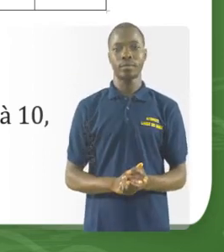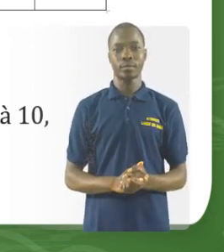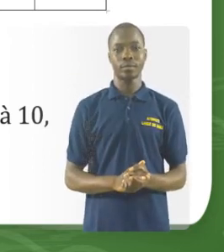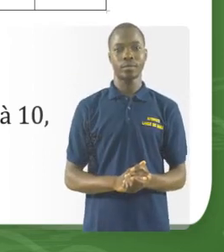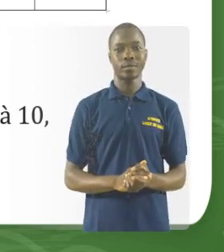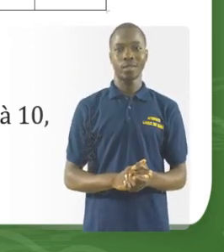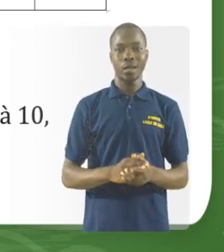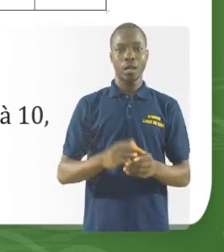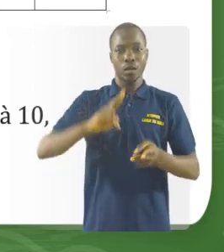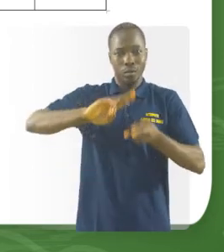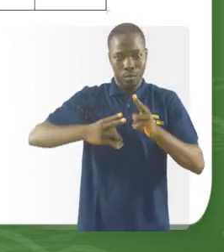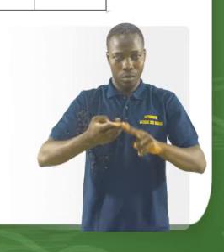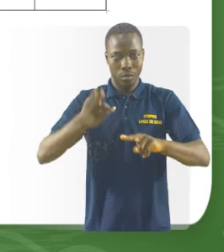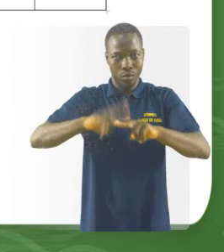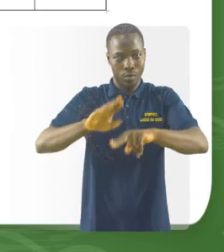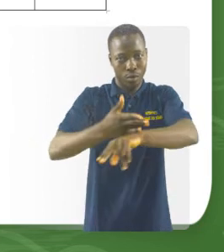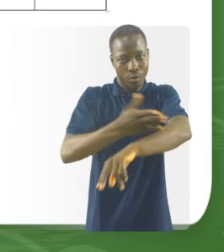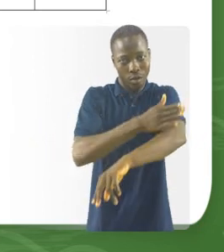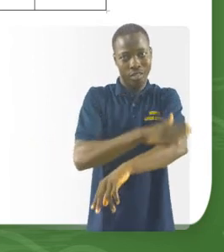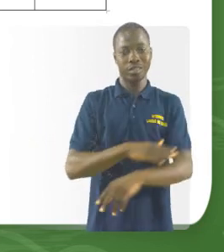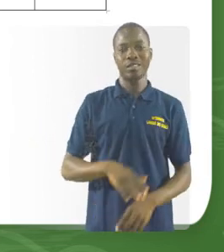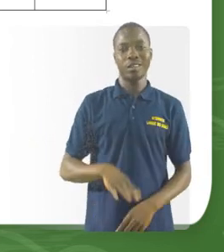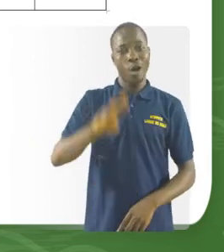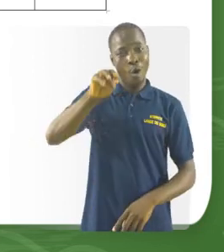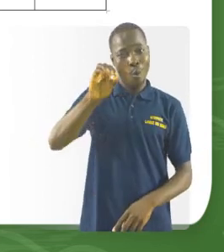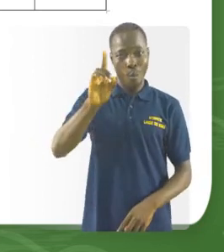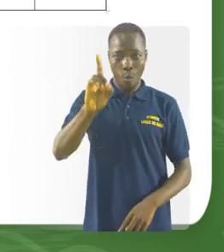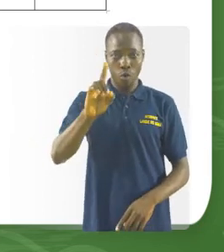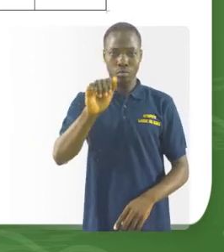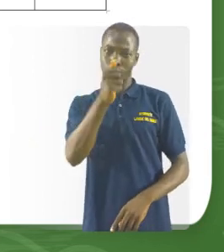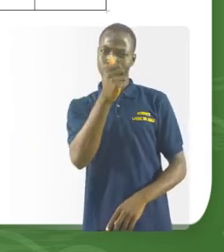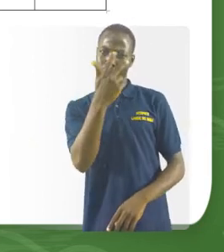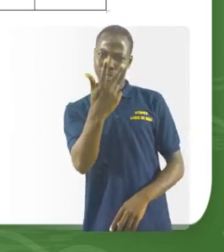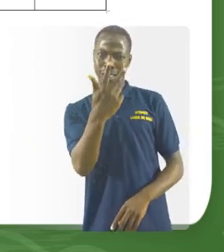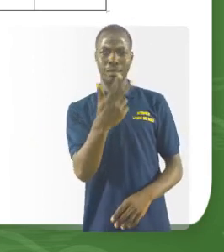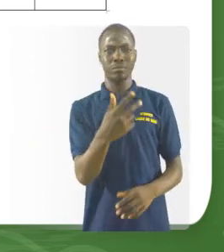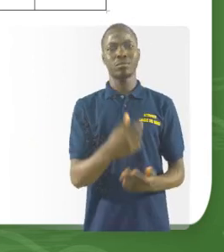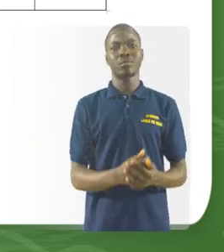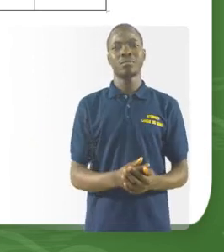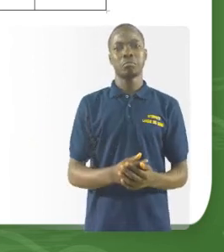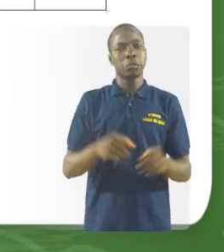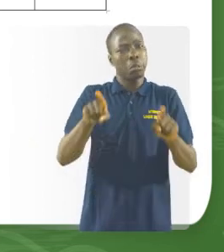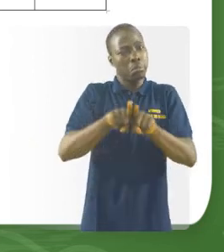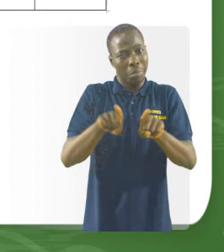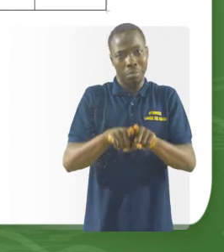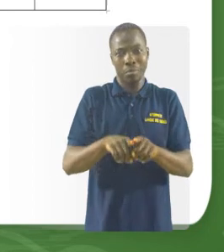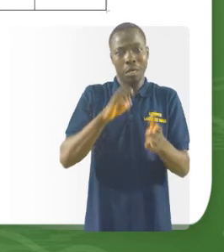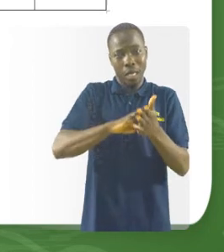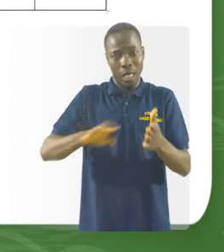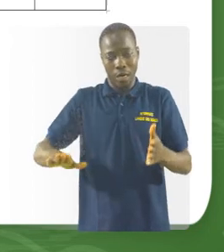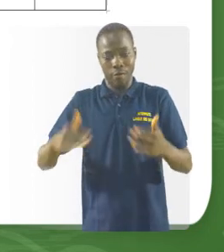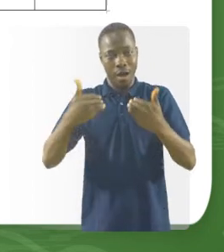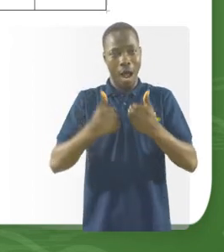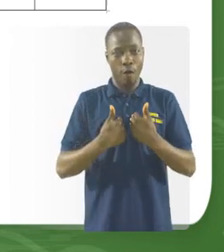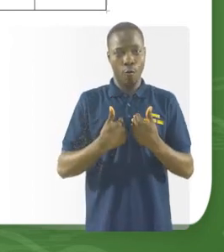L'effectif cumulé croissant de la modalité 13 est l'effectif des élèves qui